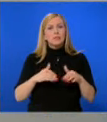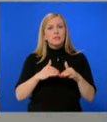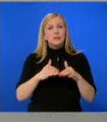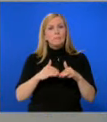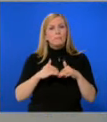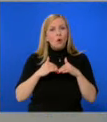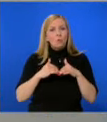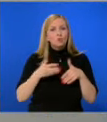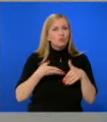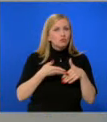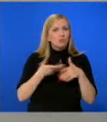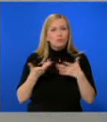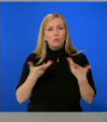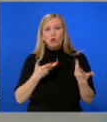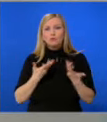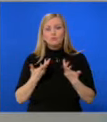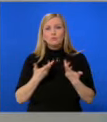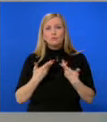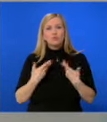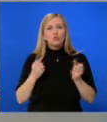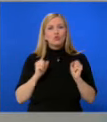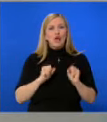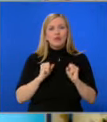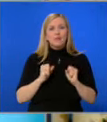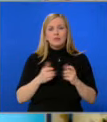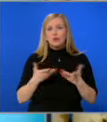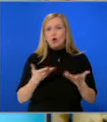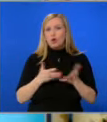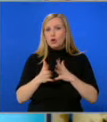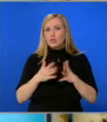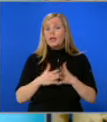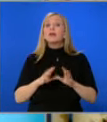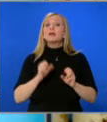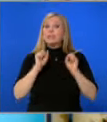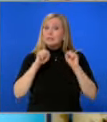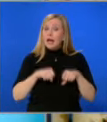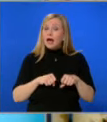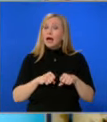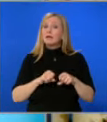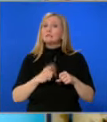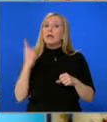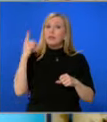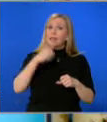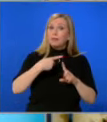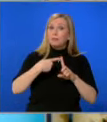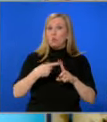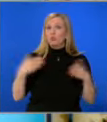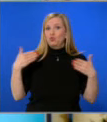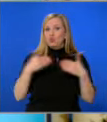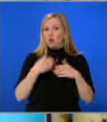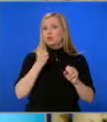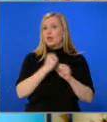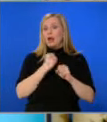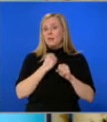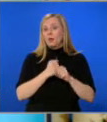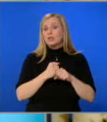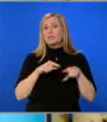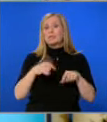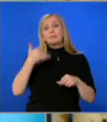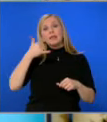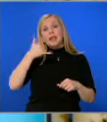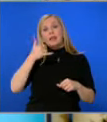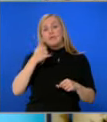която могат да очакват хората, които имат нужда от такава? Да, денонощна е. Самата гореща